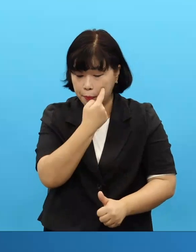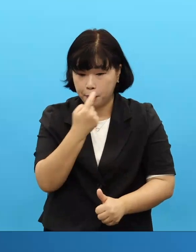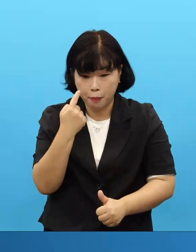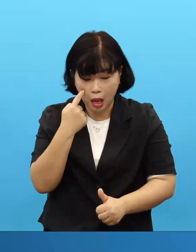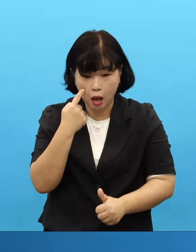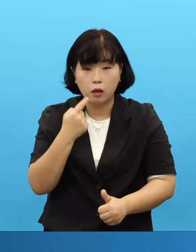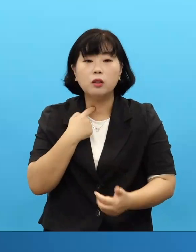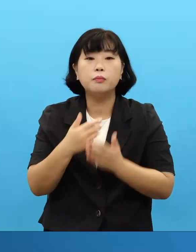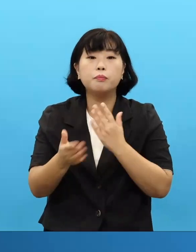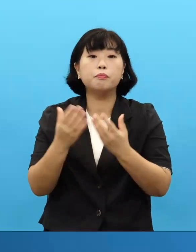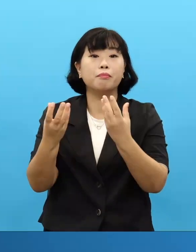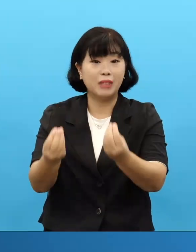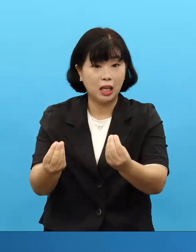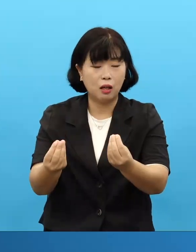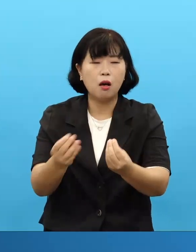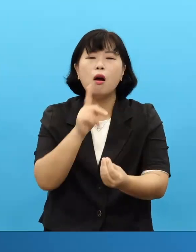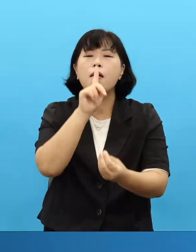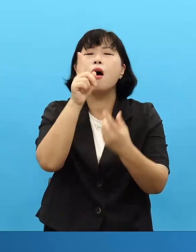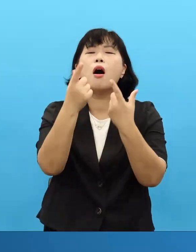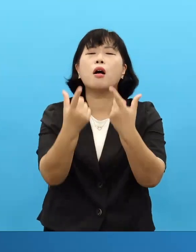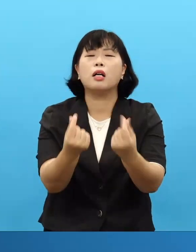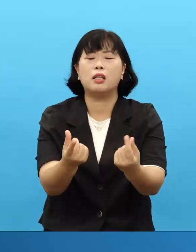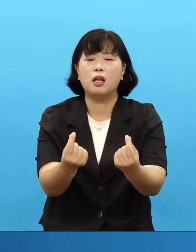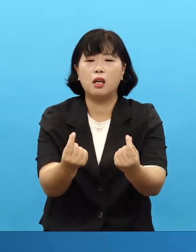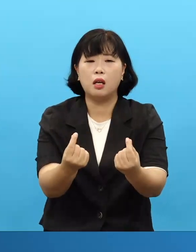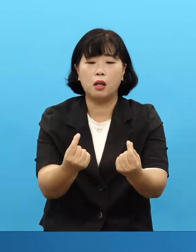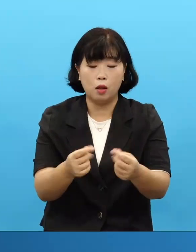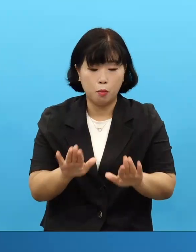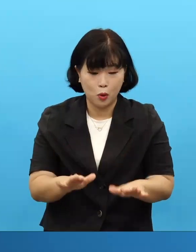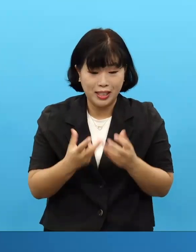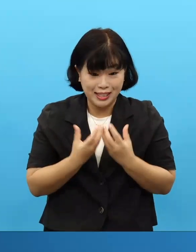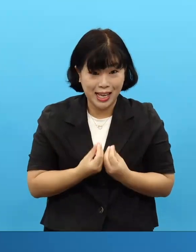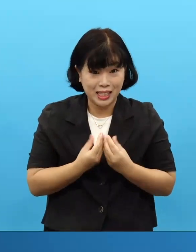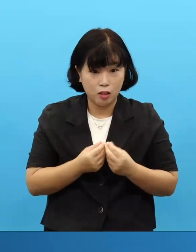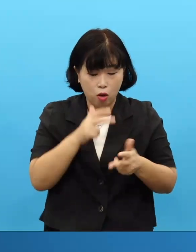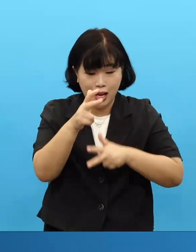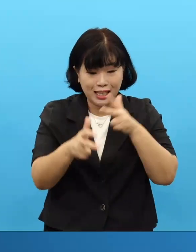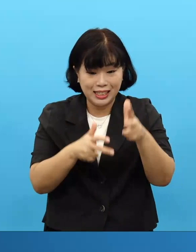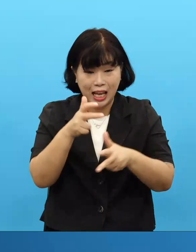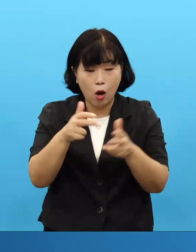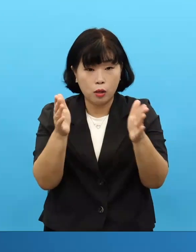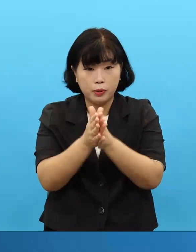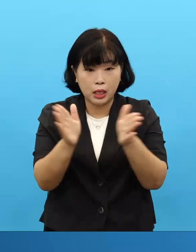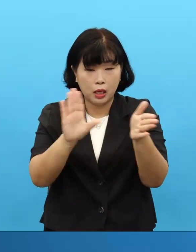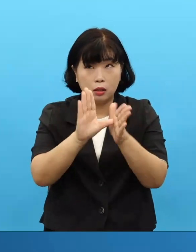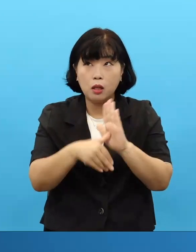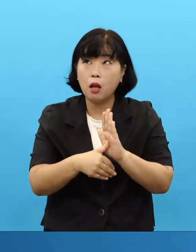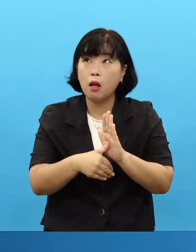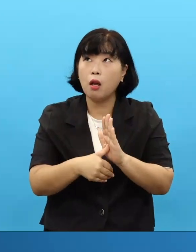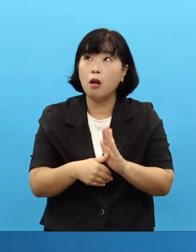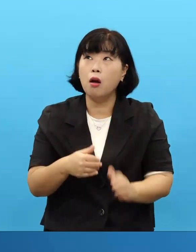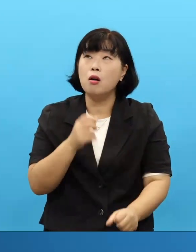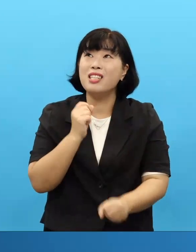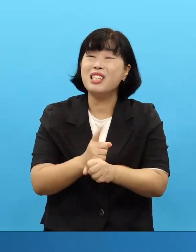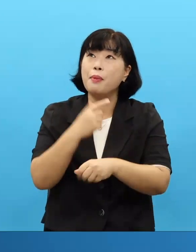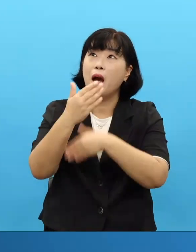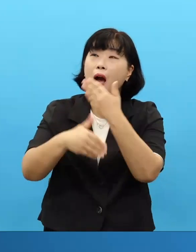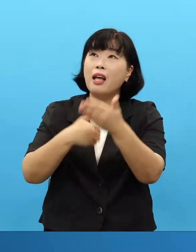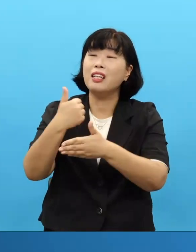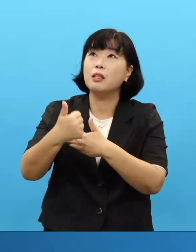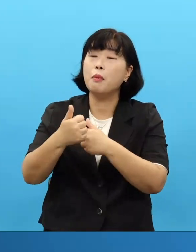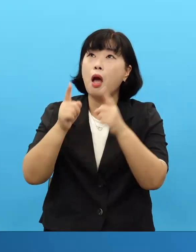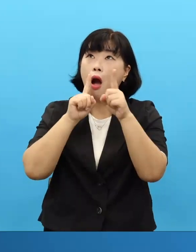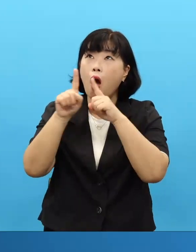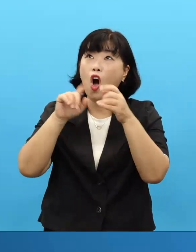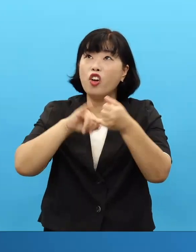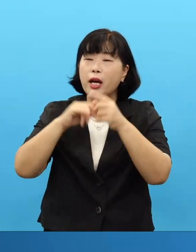되면 시작하지 마라. And so whenever I say, whenever 시작하면 큰일 나. Beginning their business, I always say, if you're not prepared 300%, then don't begin. 내 전문성입니다. What is the 100%